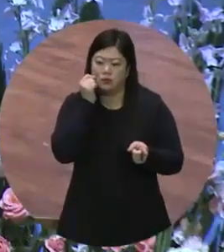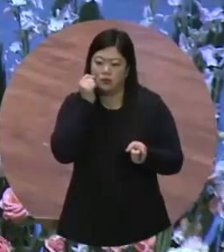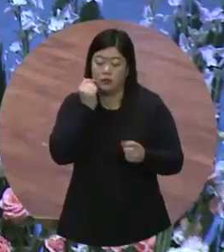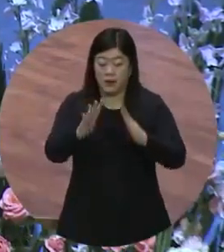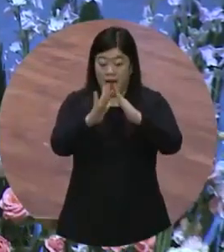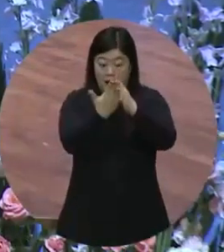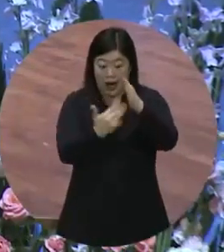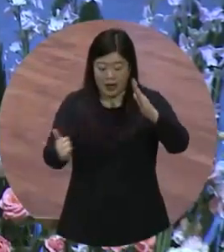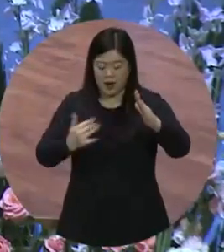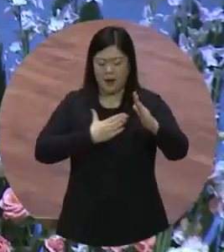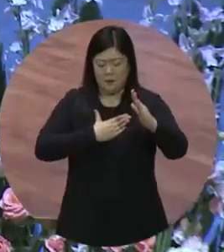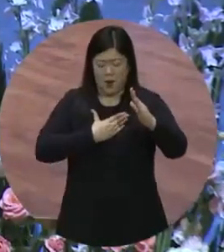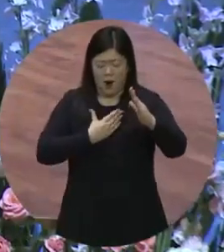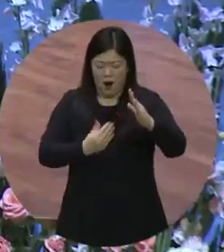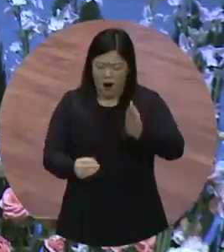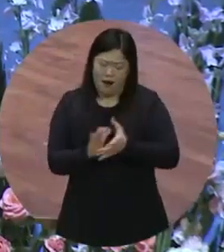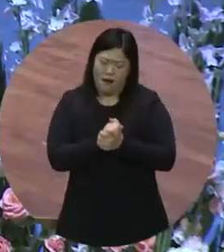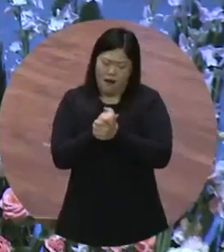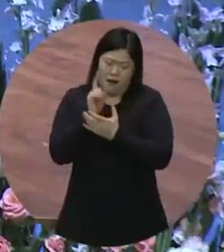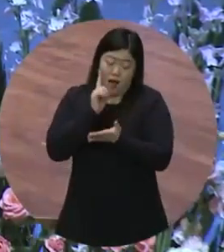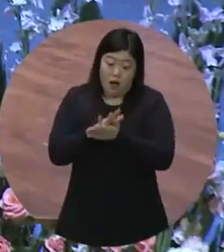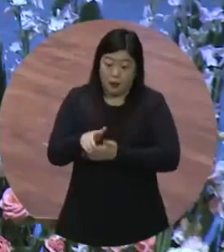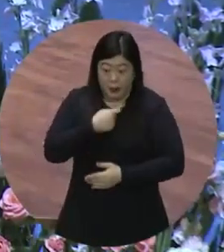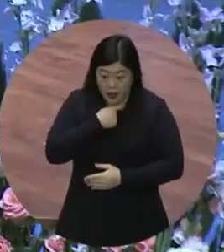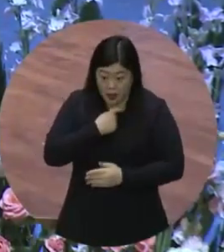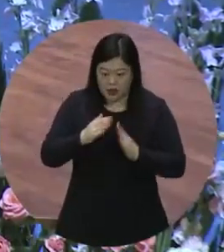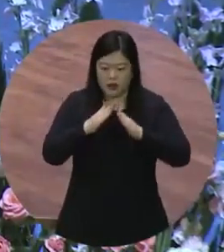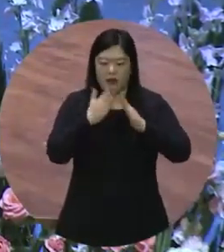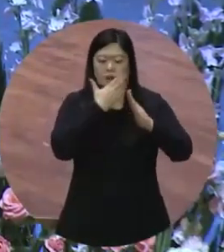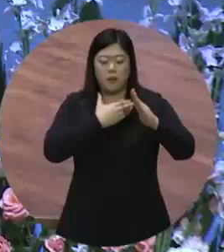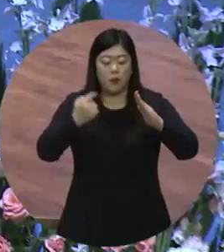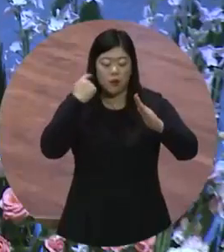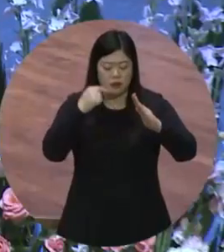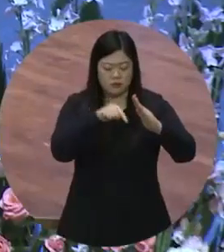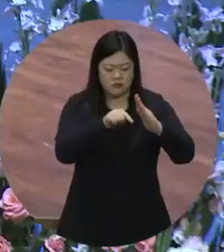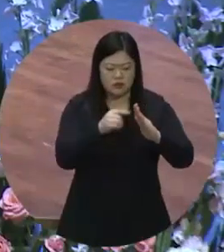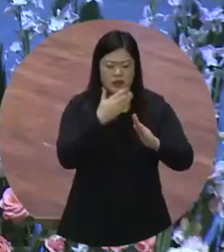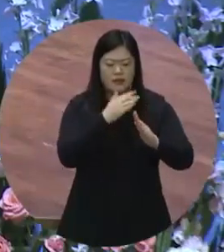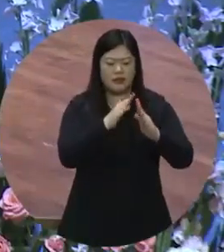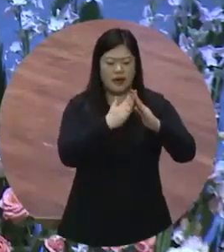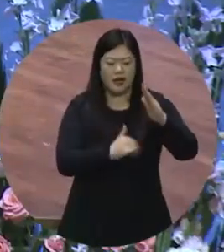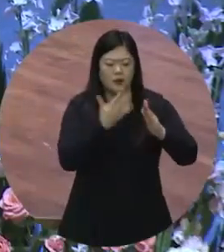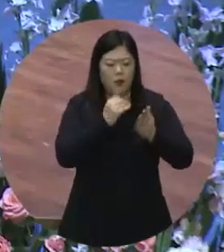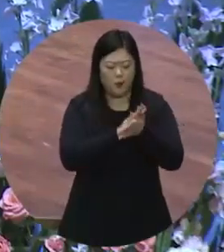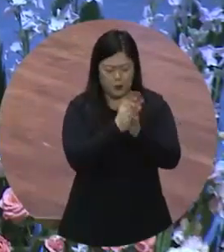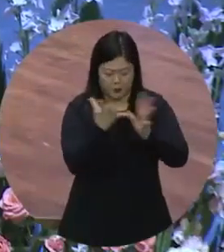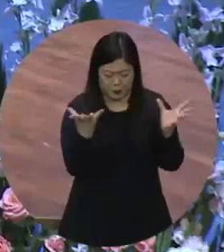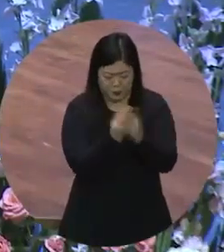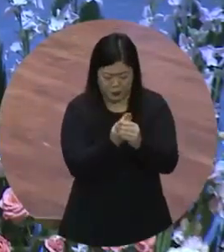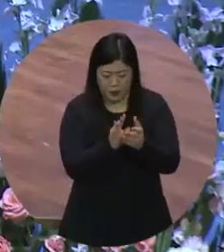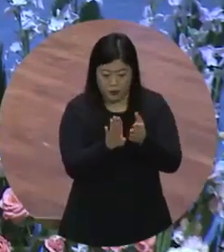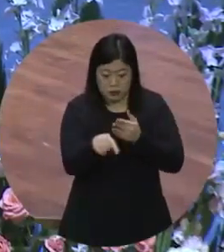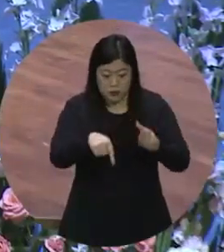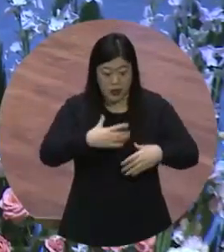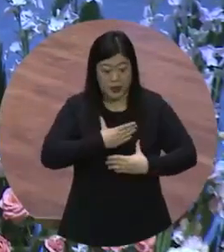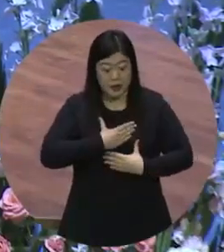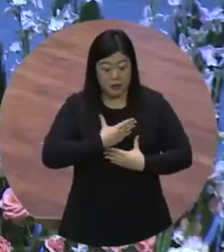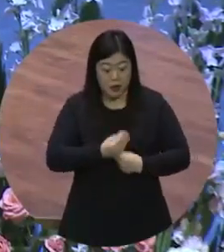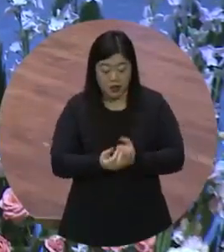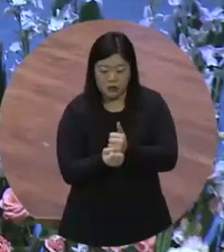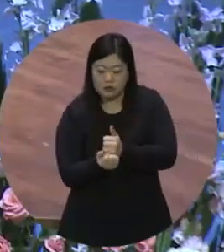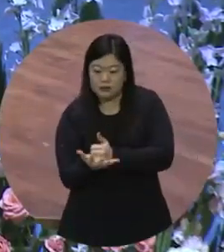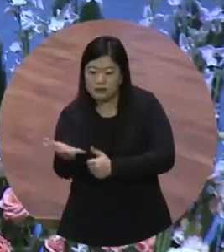복음이 증거되면 그 가정이 이제 화평하게 돼. 복음이 증거되면 그 모임이 화평하게 돼.